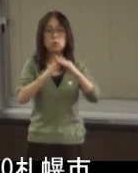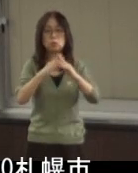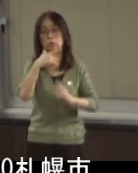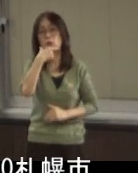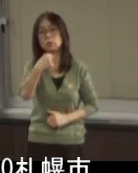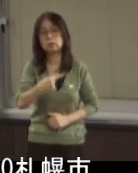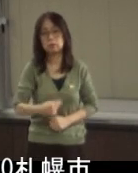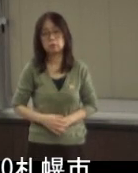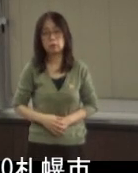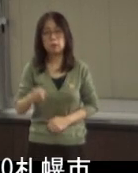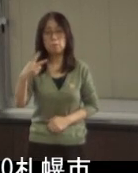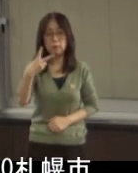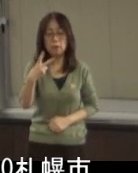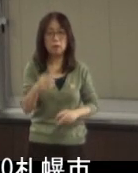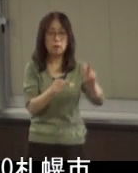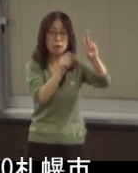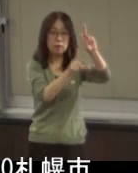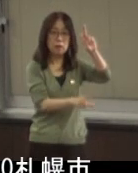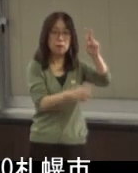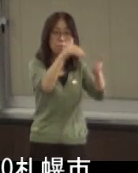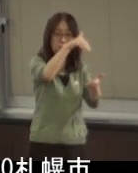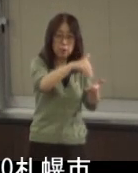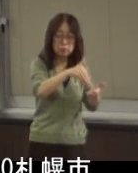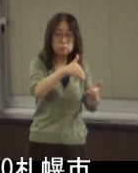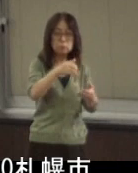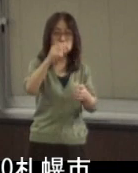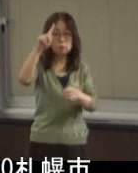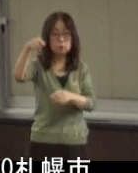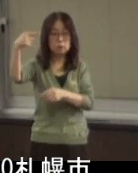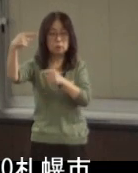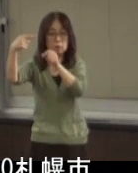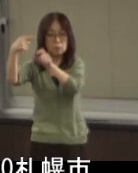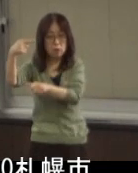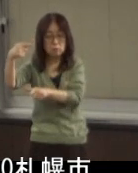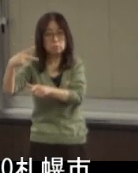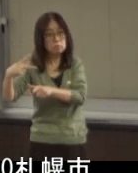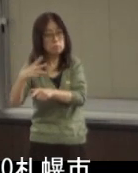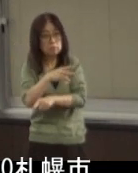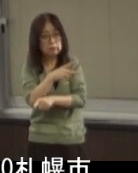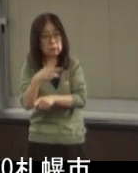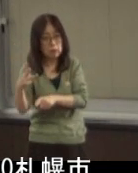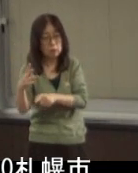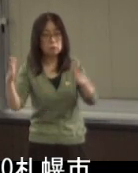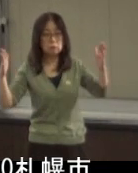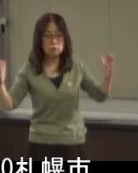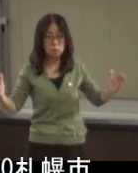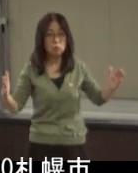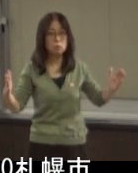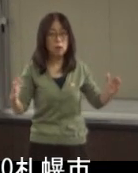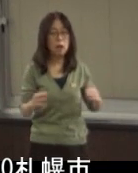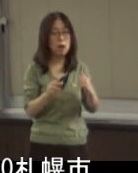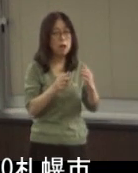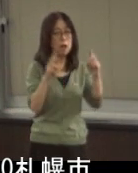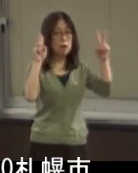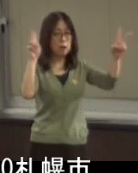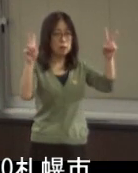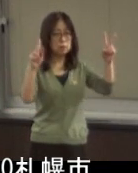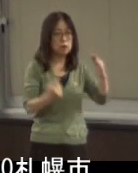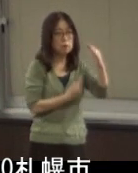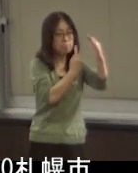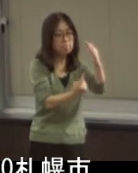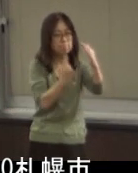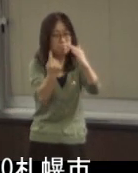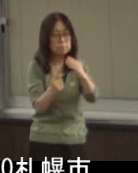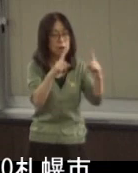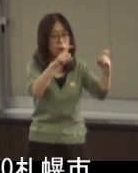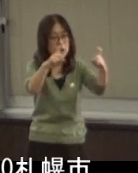また年末年始挨拶回りを予定をされている方、企業も多いと思いますけ